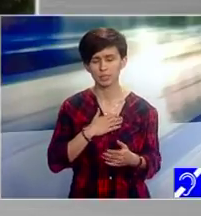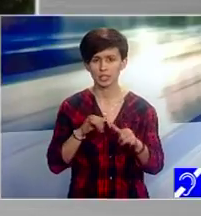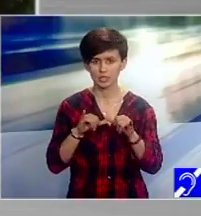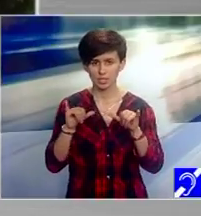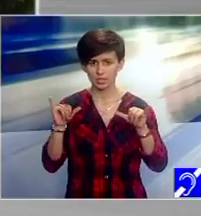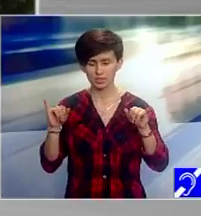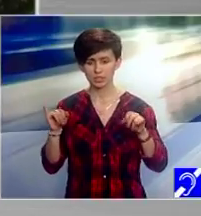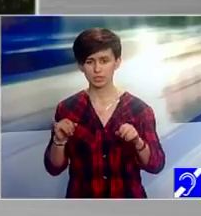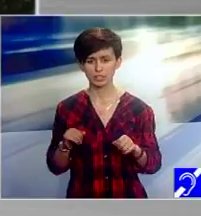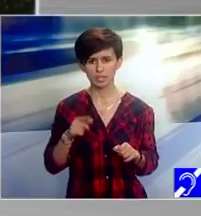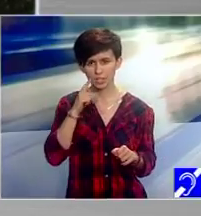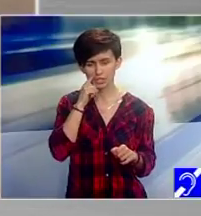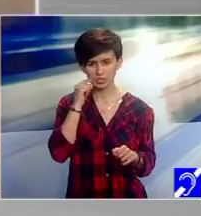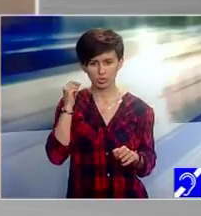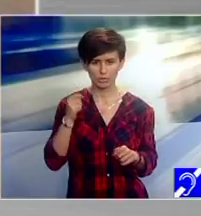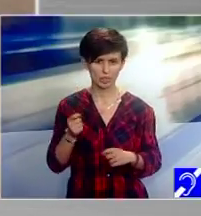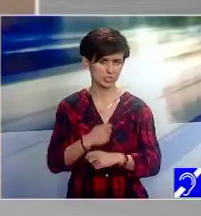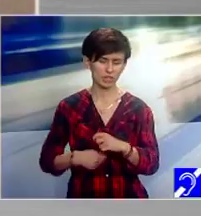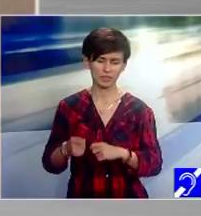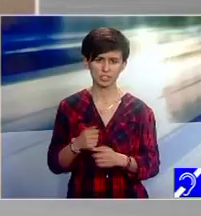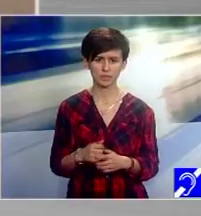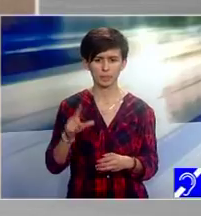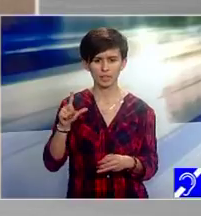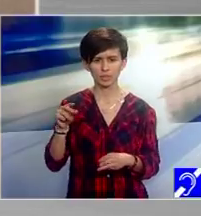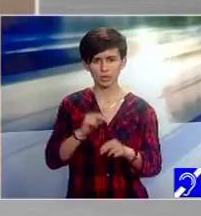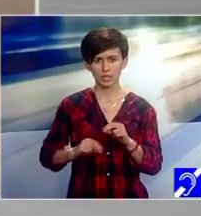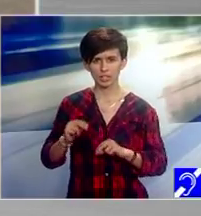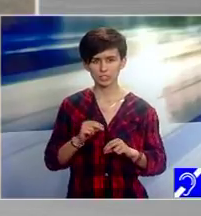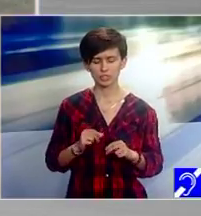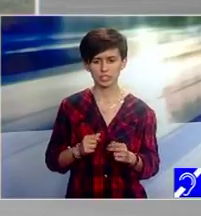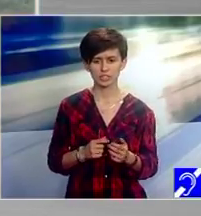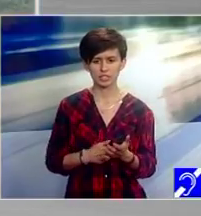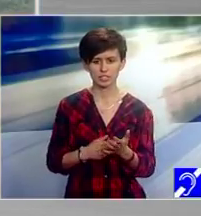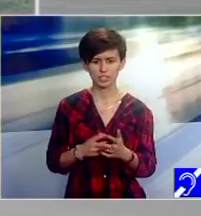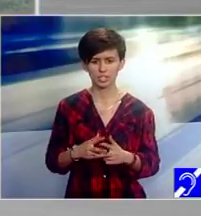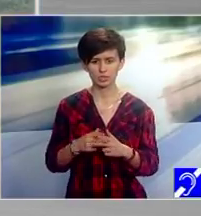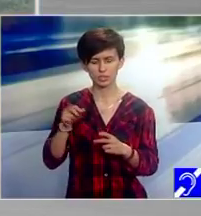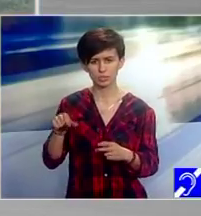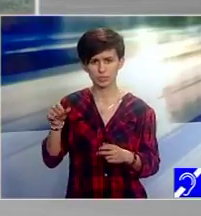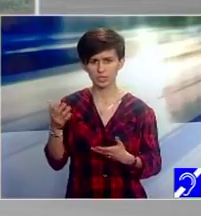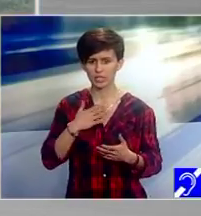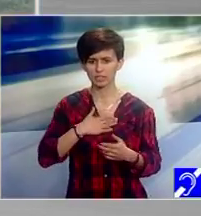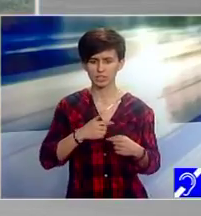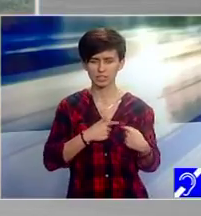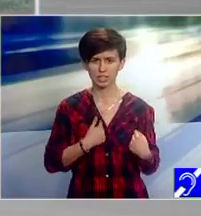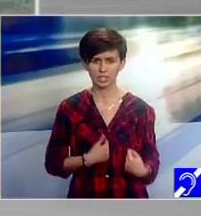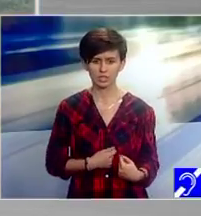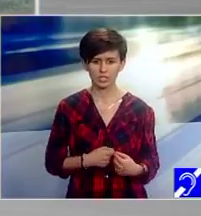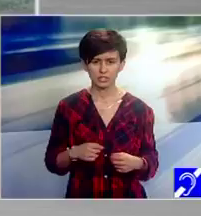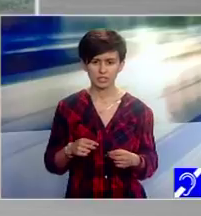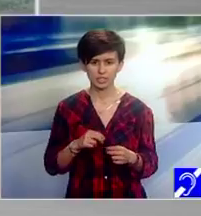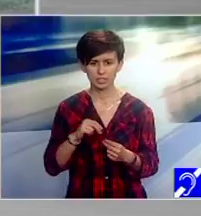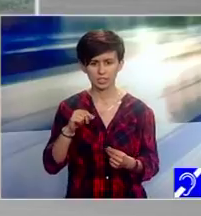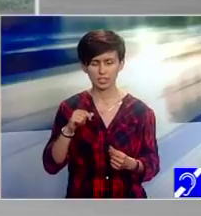dezvolta ca și om, ca și business. Cele două asociații fac apel la cei care doresc să-i ajute să doneze rechizite școlare sau să facă donații în